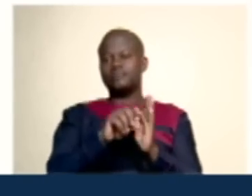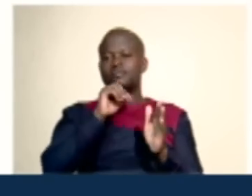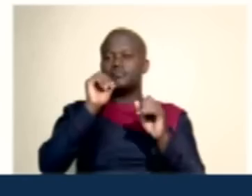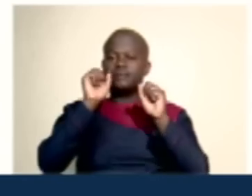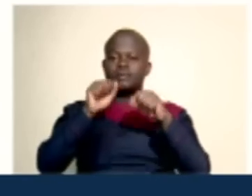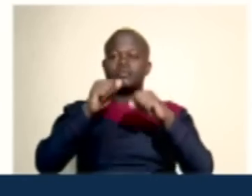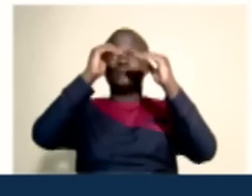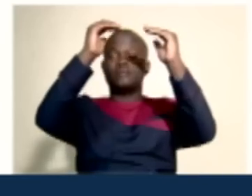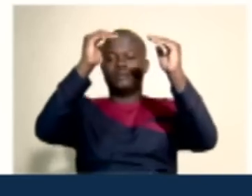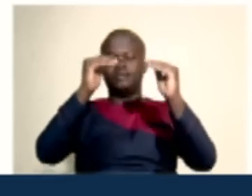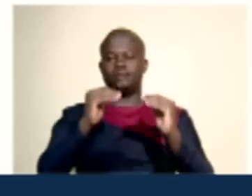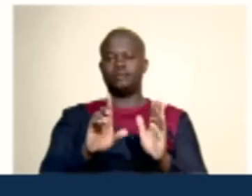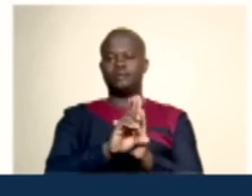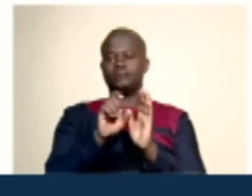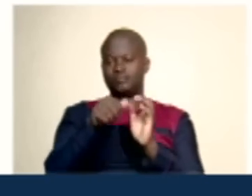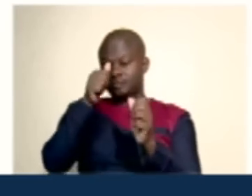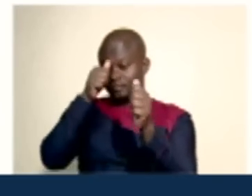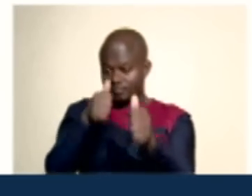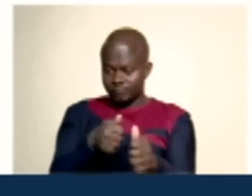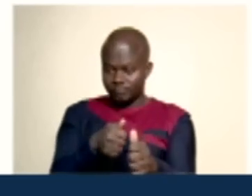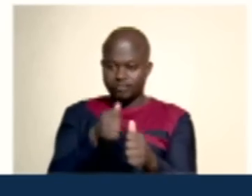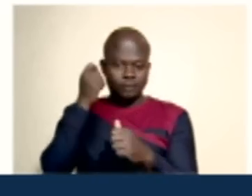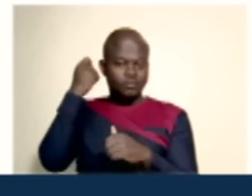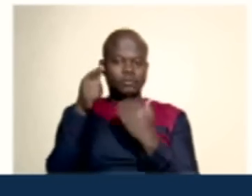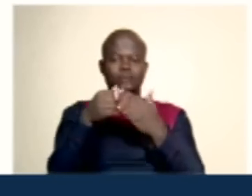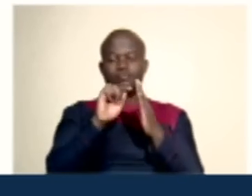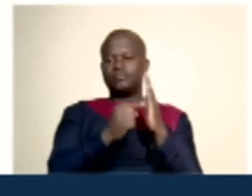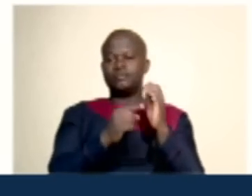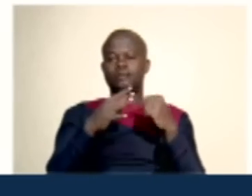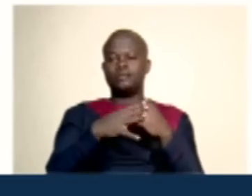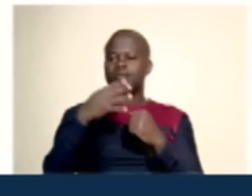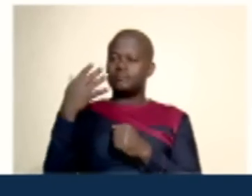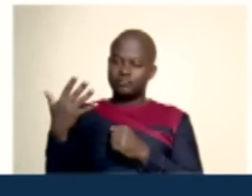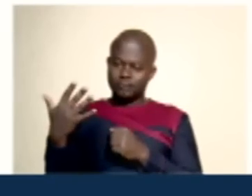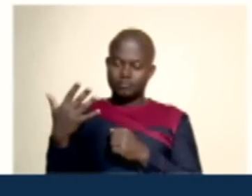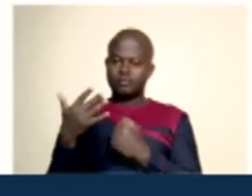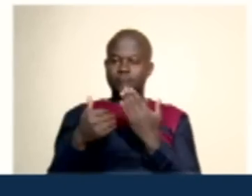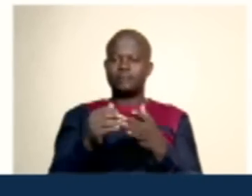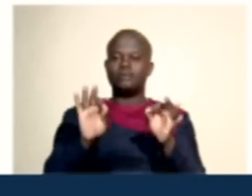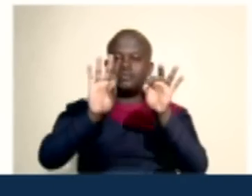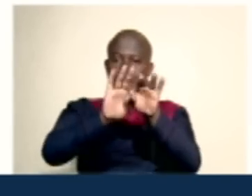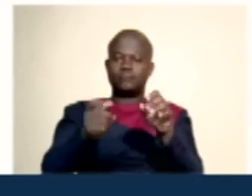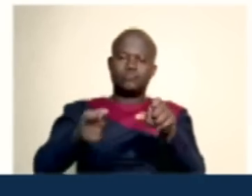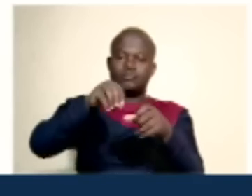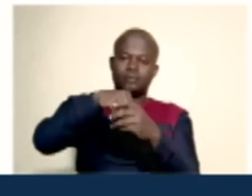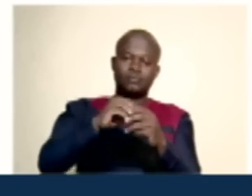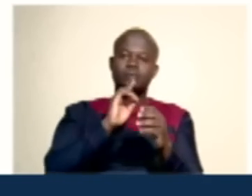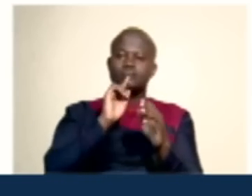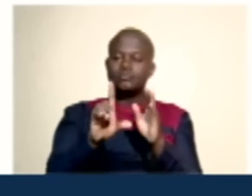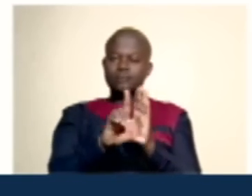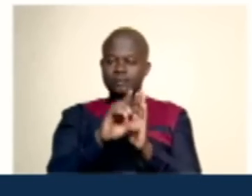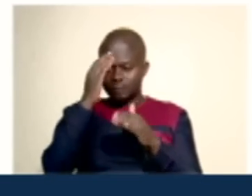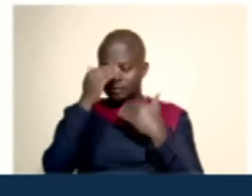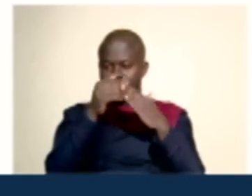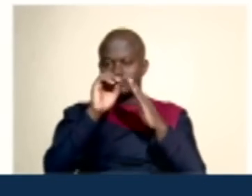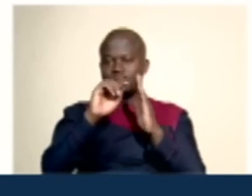ryari ku rutonde rw'amategeko agomba gukurikizwa bivuze yuko ingingo ya 95 byari ngombwa yuko yongerwamo n'amabwiriza kwera